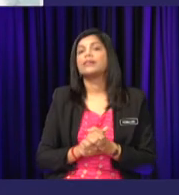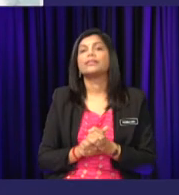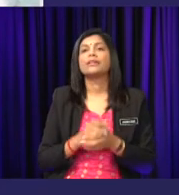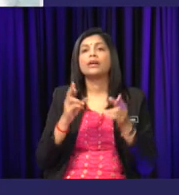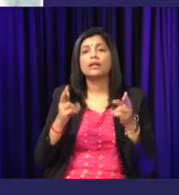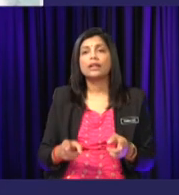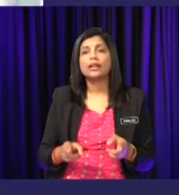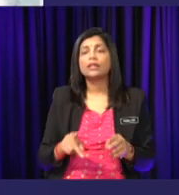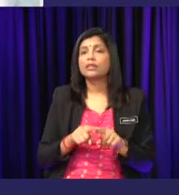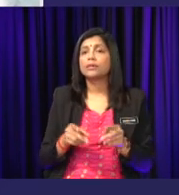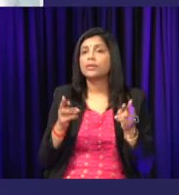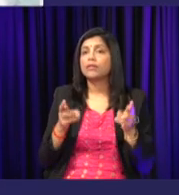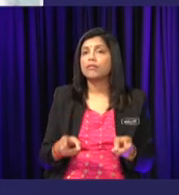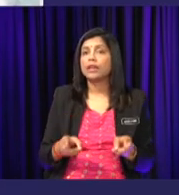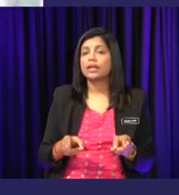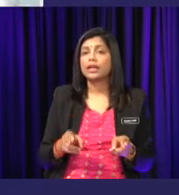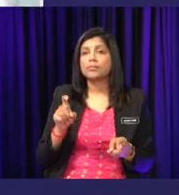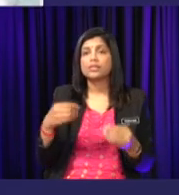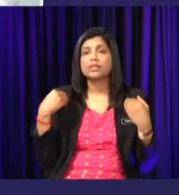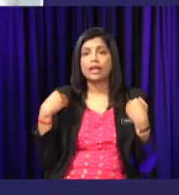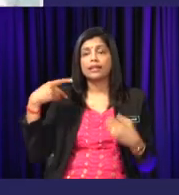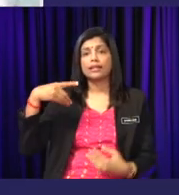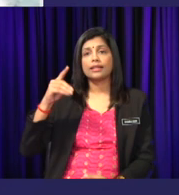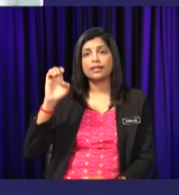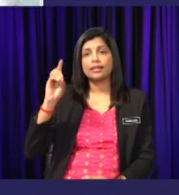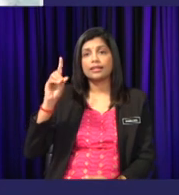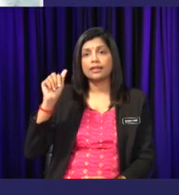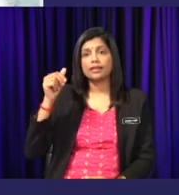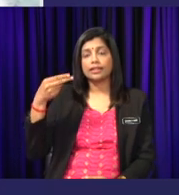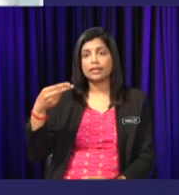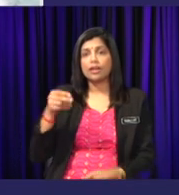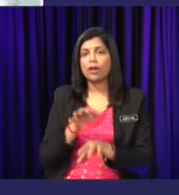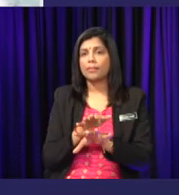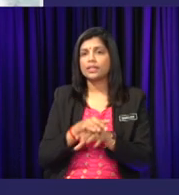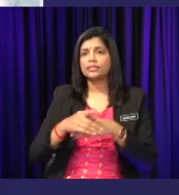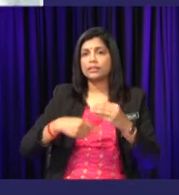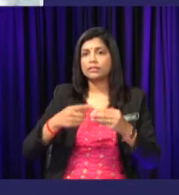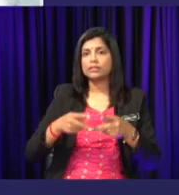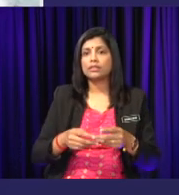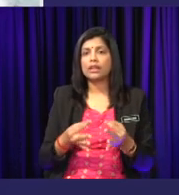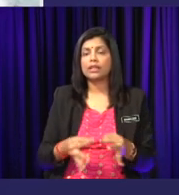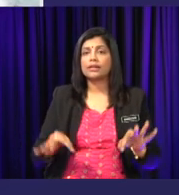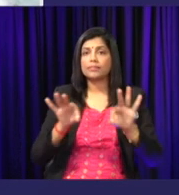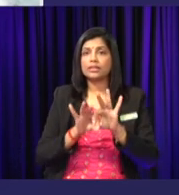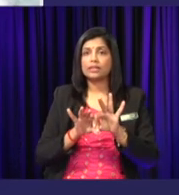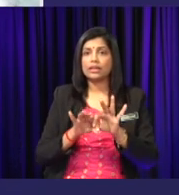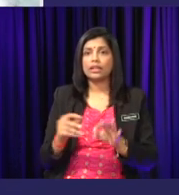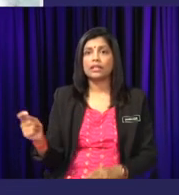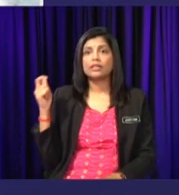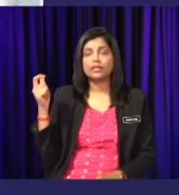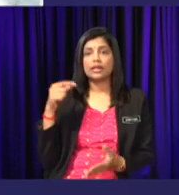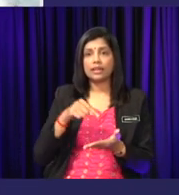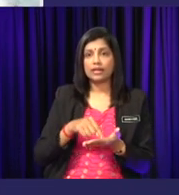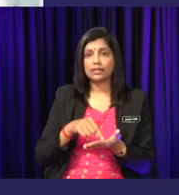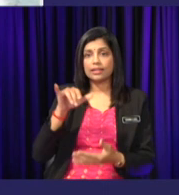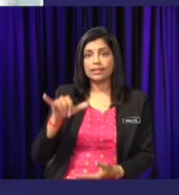perlu mendapat pendadahan yang lebih banyak tentang kepentingan tenaga ini yang dijanakan oleh